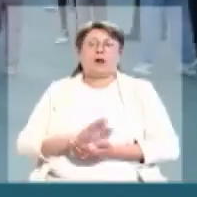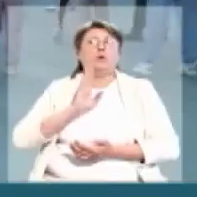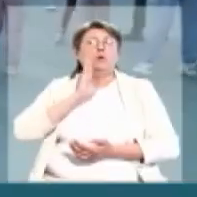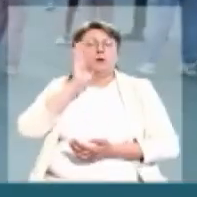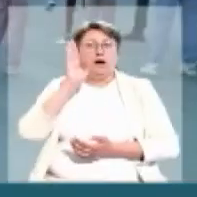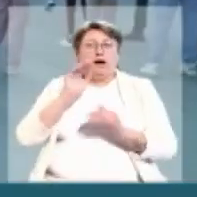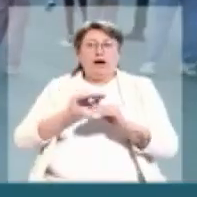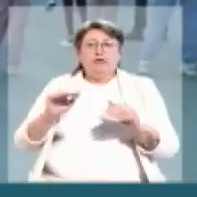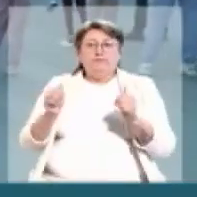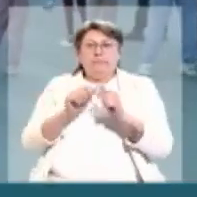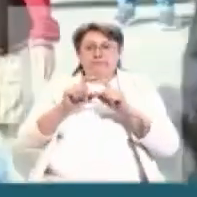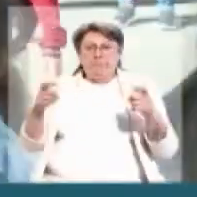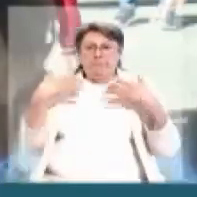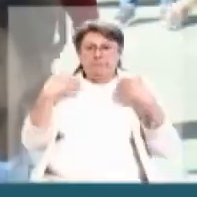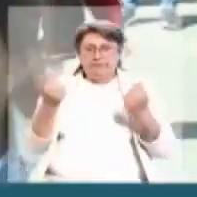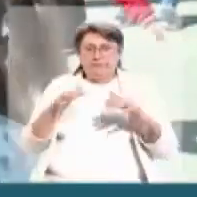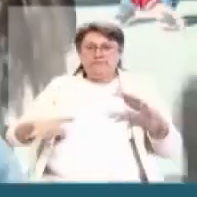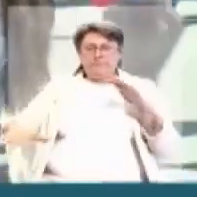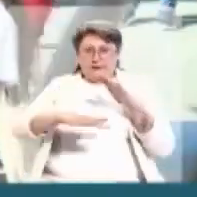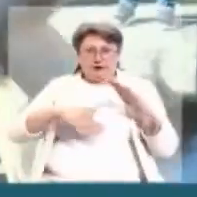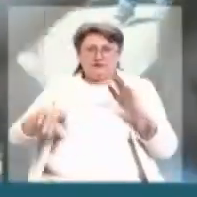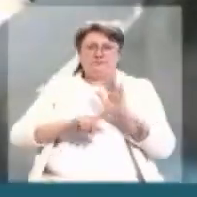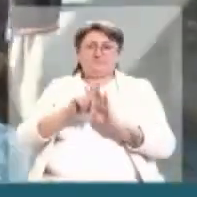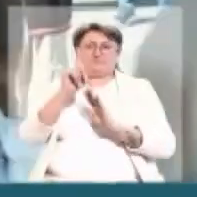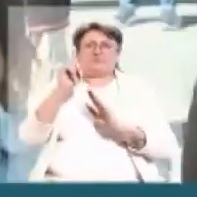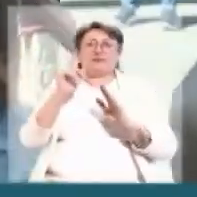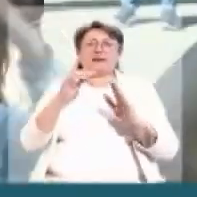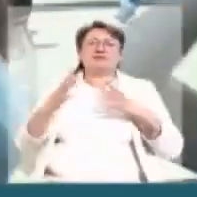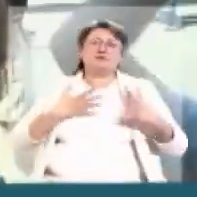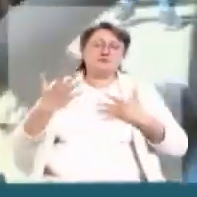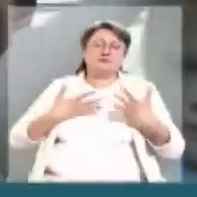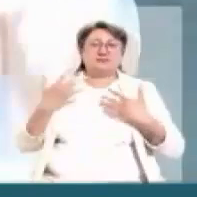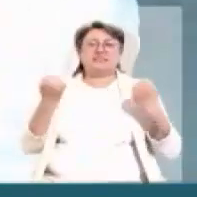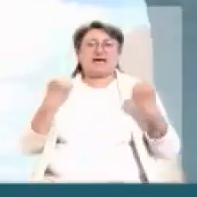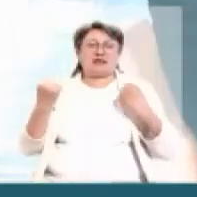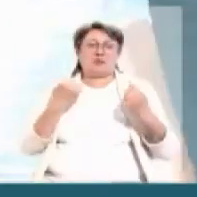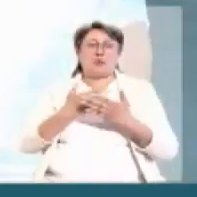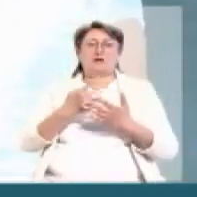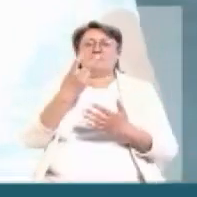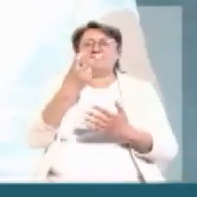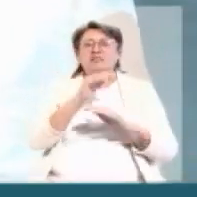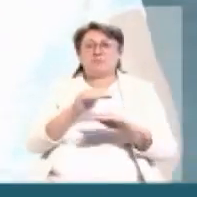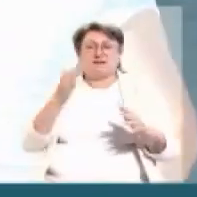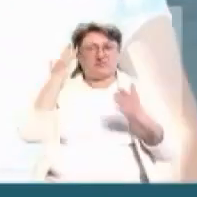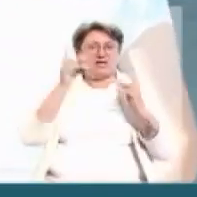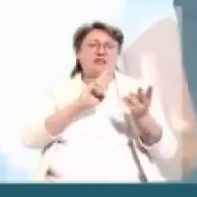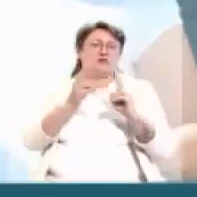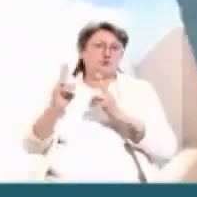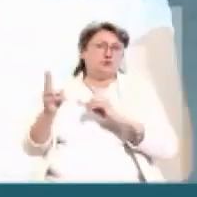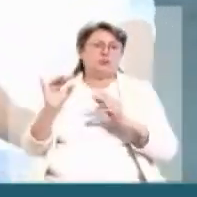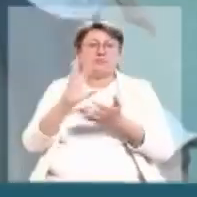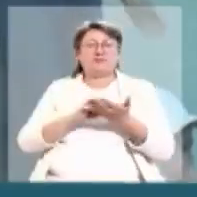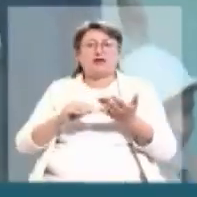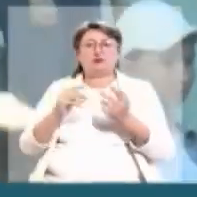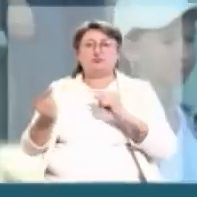Утро детской пришкольной оздоровительной площадки начинается с динамичной зарядки. Около 200 ребят весело танцуют и